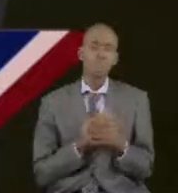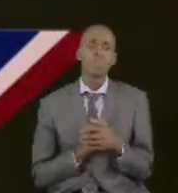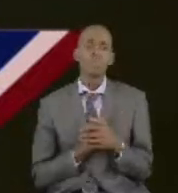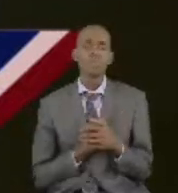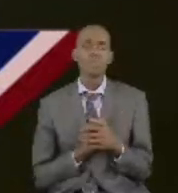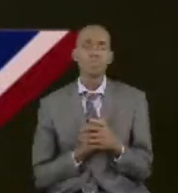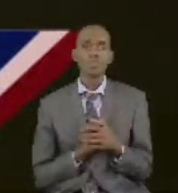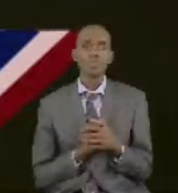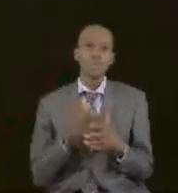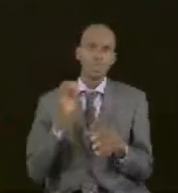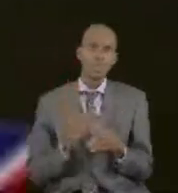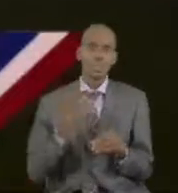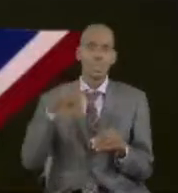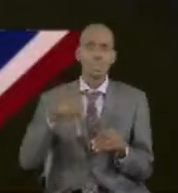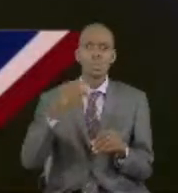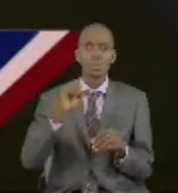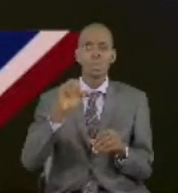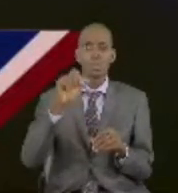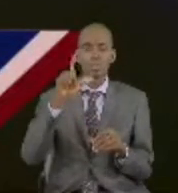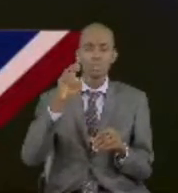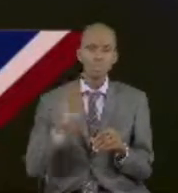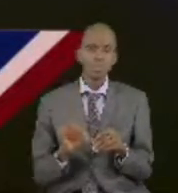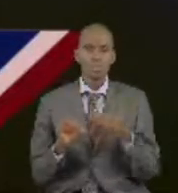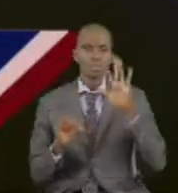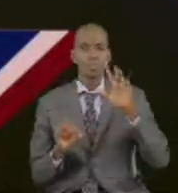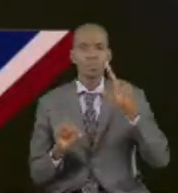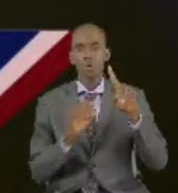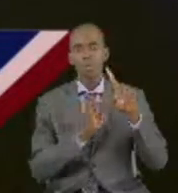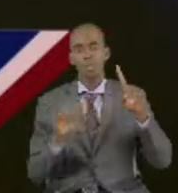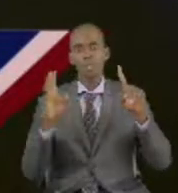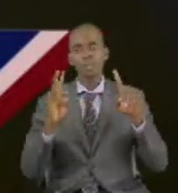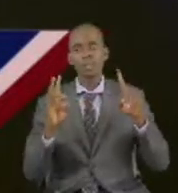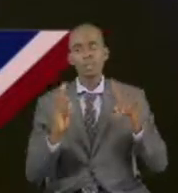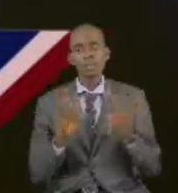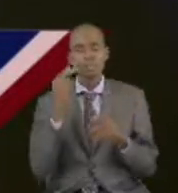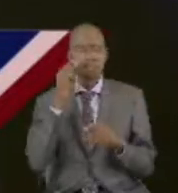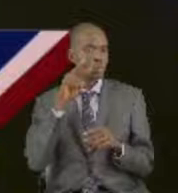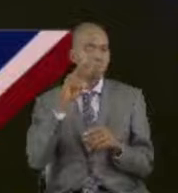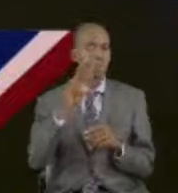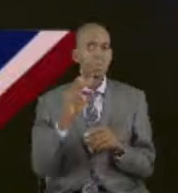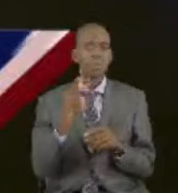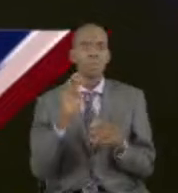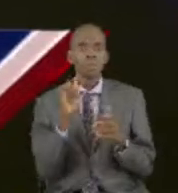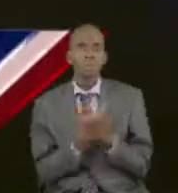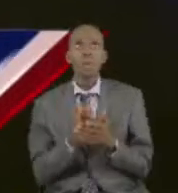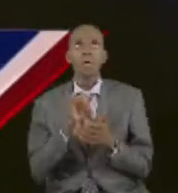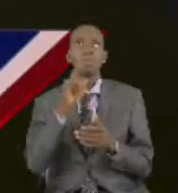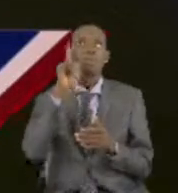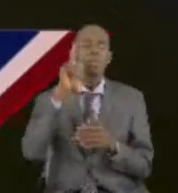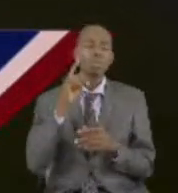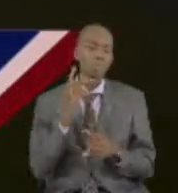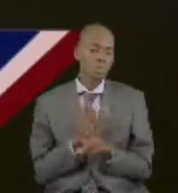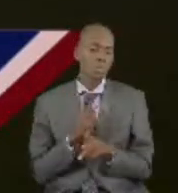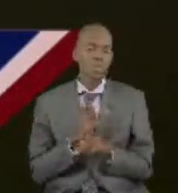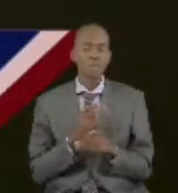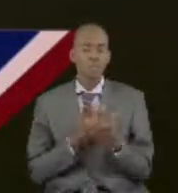incorruptible. Psaume 51, verset 6. Psaume 51,